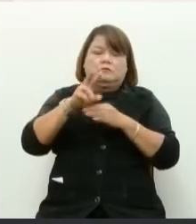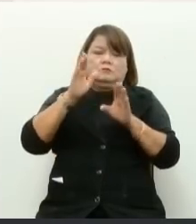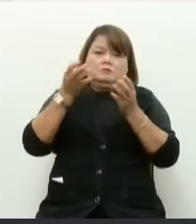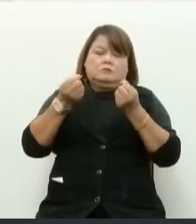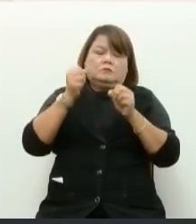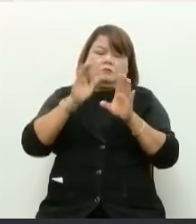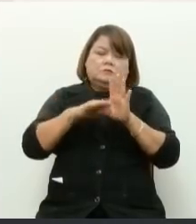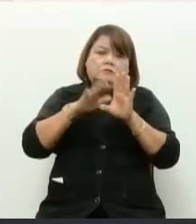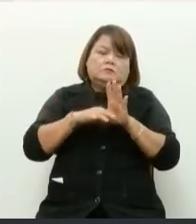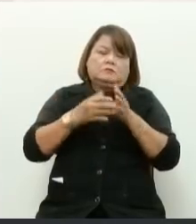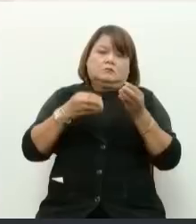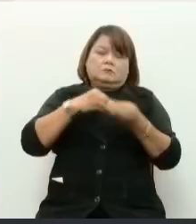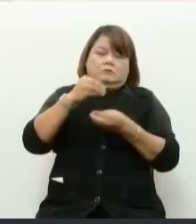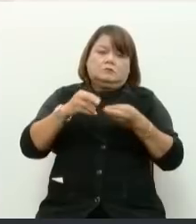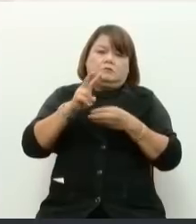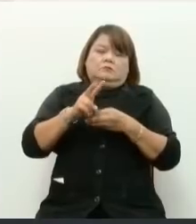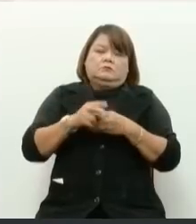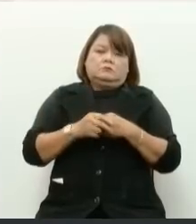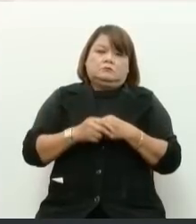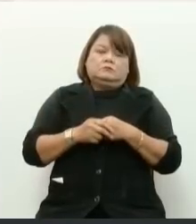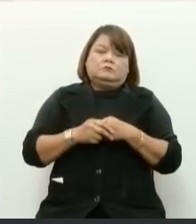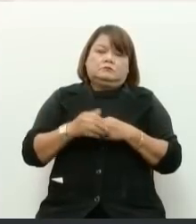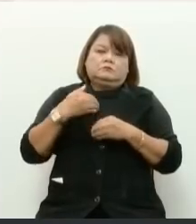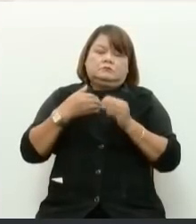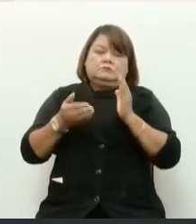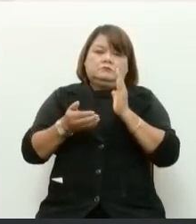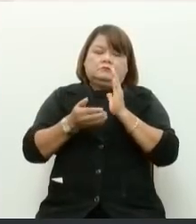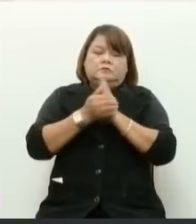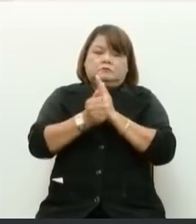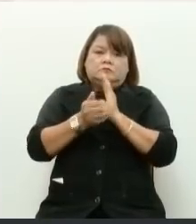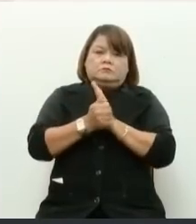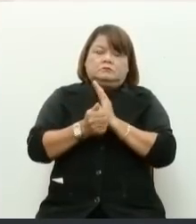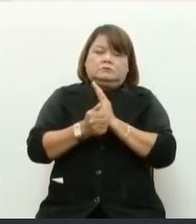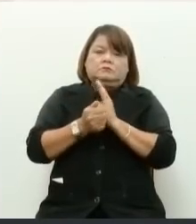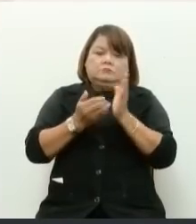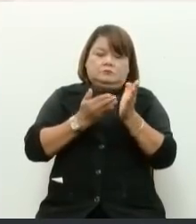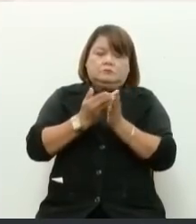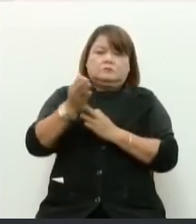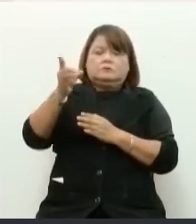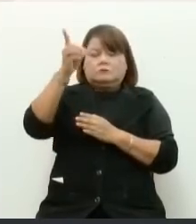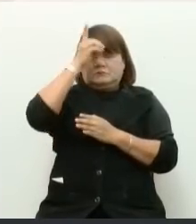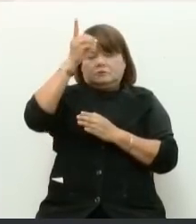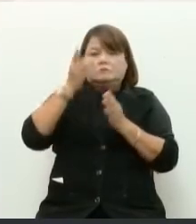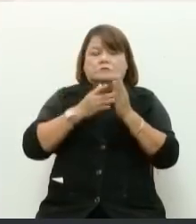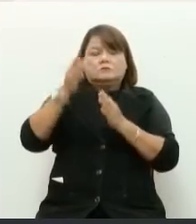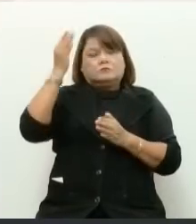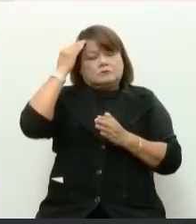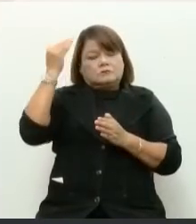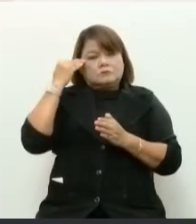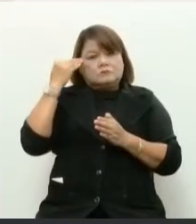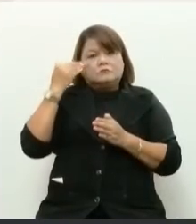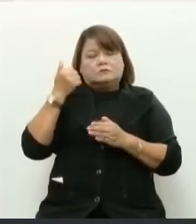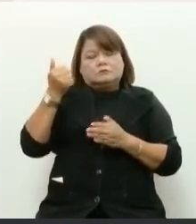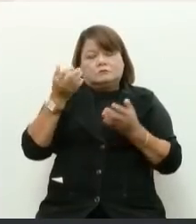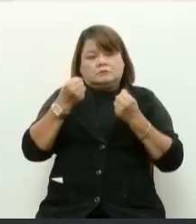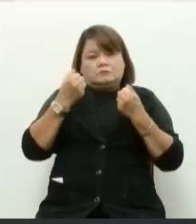งคุณวุฒิที่เป็นผู้มีประสบการณ์ในการประเมินเช่นภาษาเยอรมันภาษาเกาหลีอะไรทั้งหลายเราก็ได้คนมาแล้วล่ะ